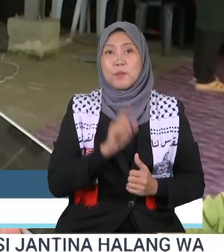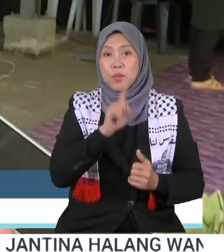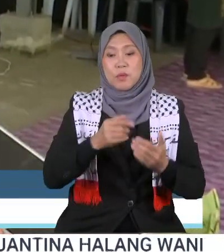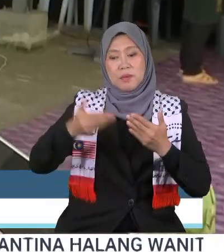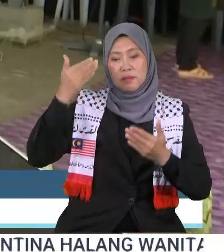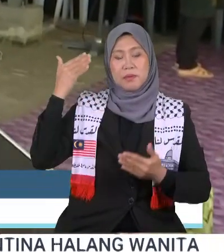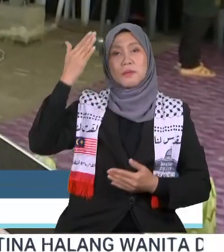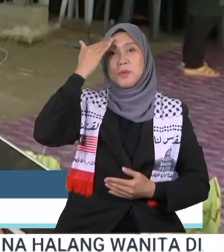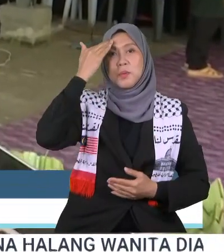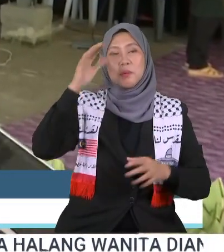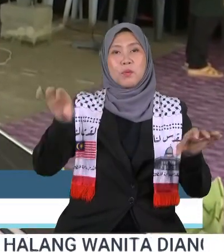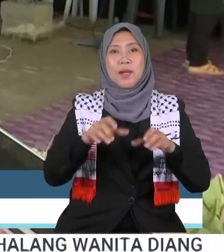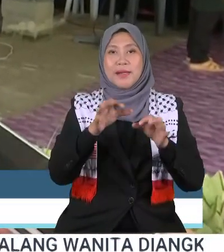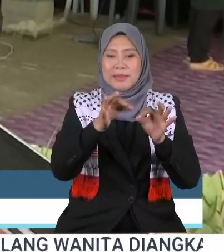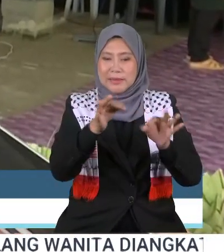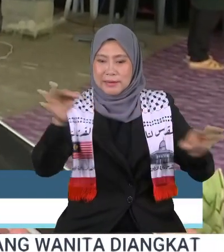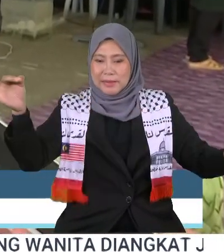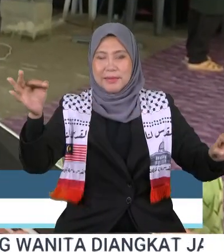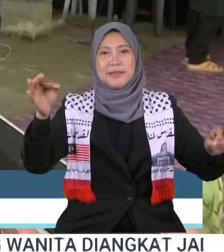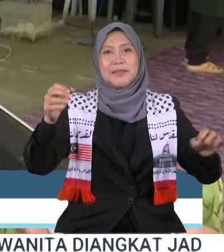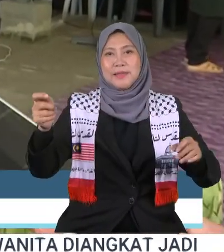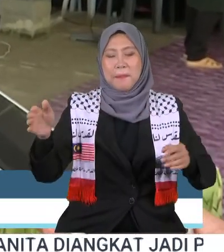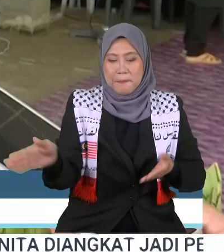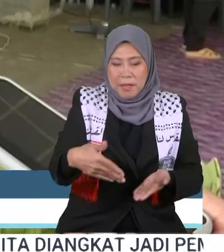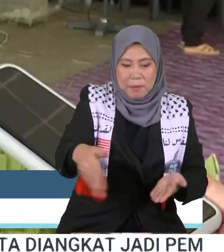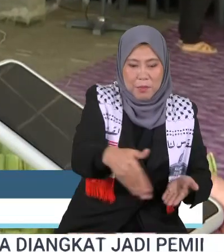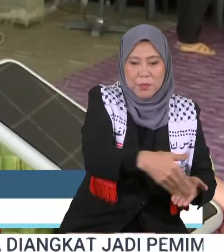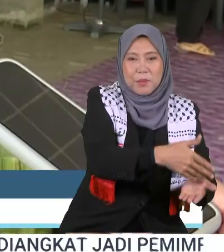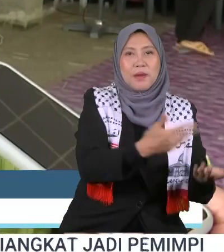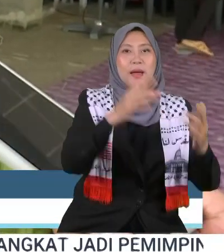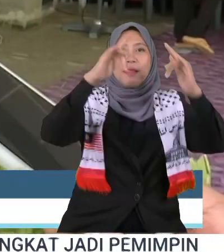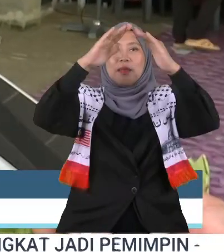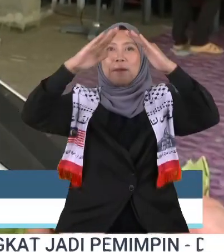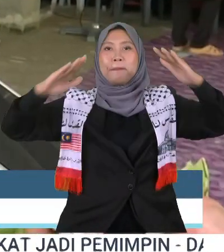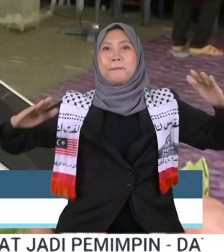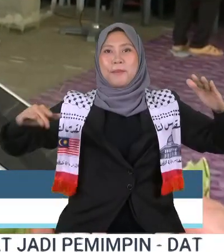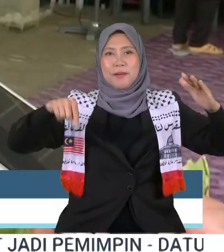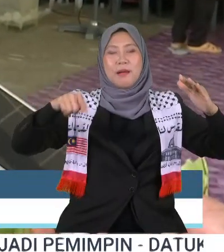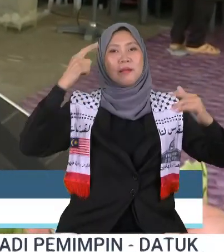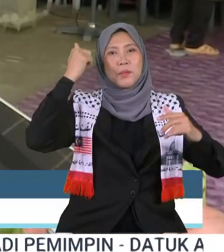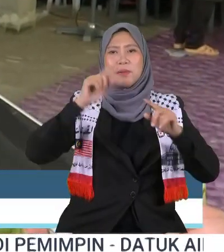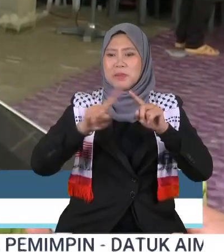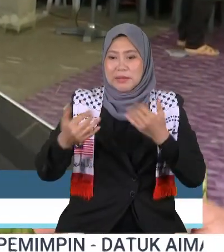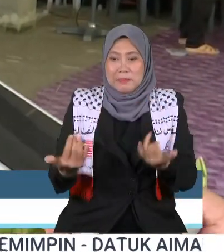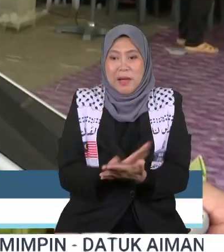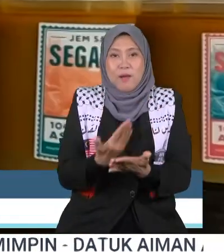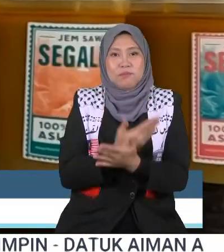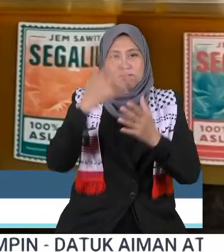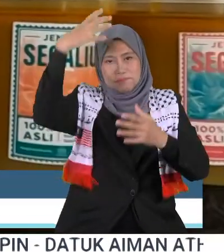kami tahu buat lidi, atap dengan yang benda-benda lainnya lah. Itu saja yang kami tahu.